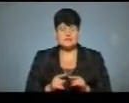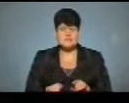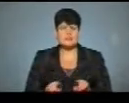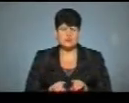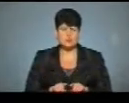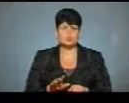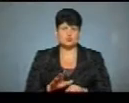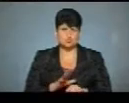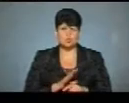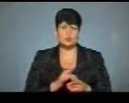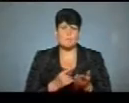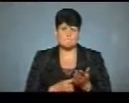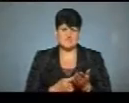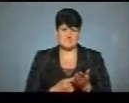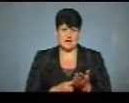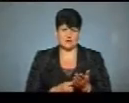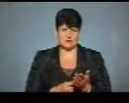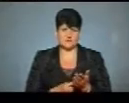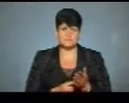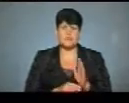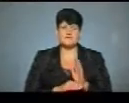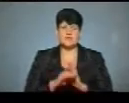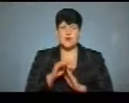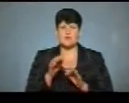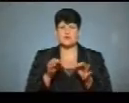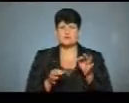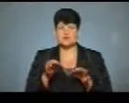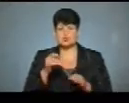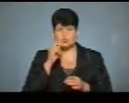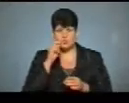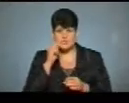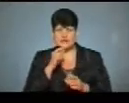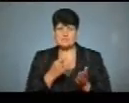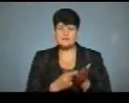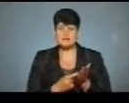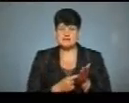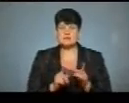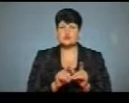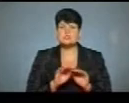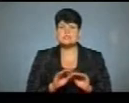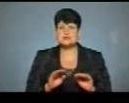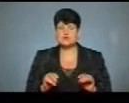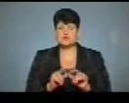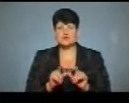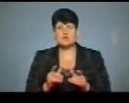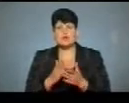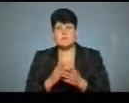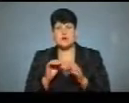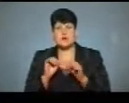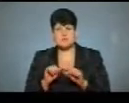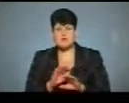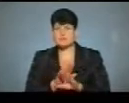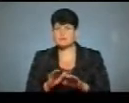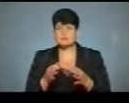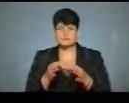було підтверджено Верховним судом України, який підтвердив, що садочки і школи мають право не